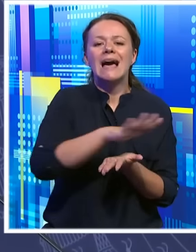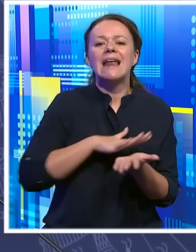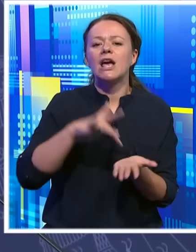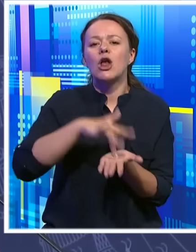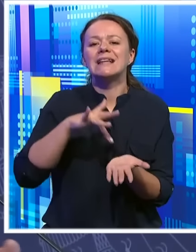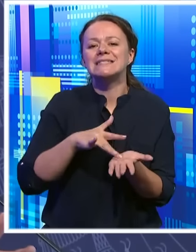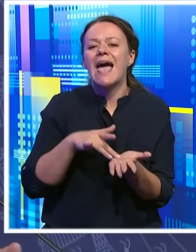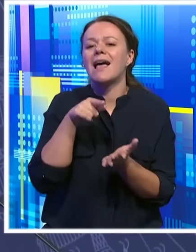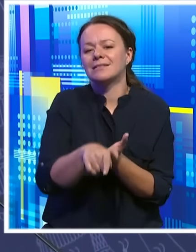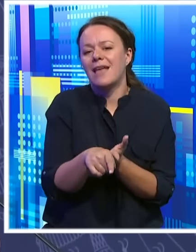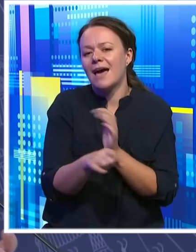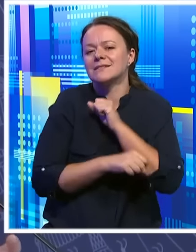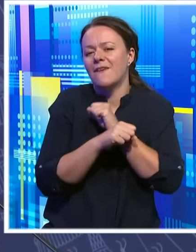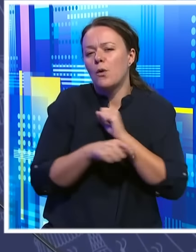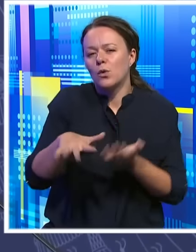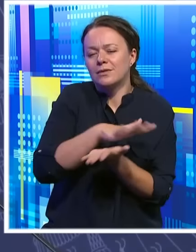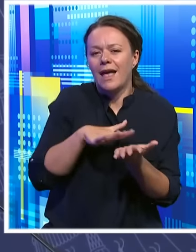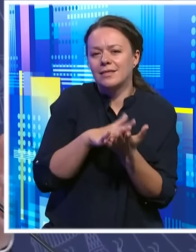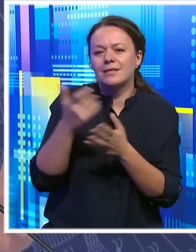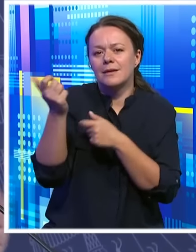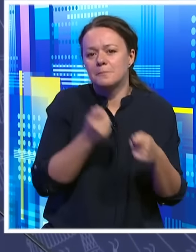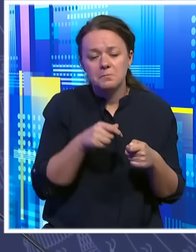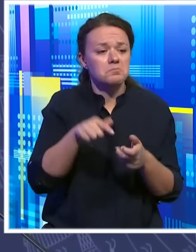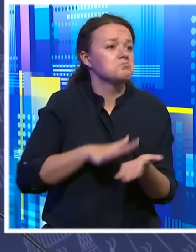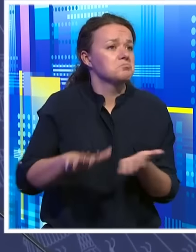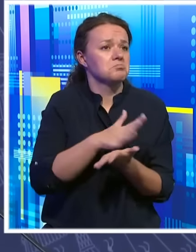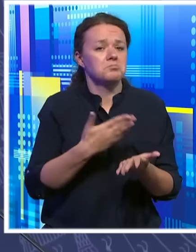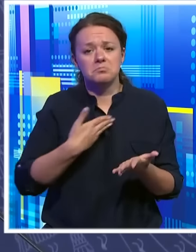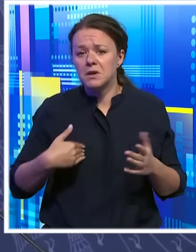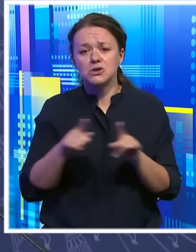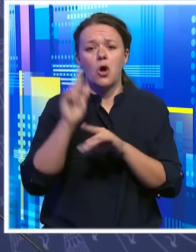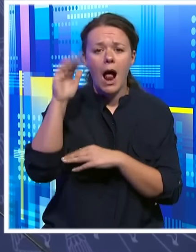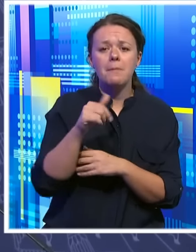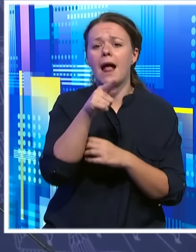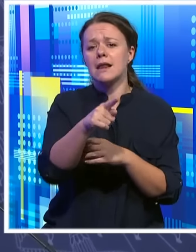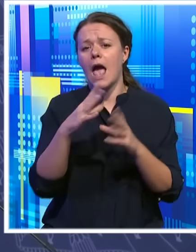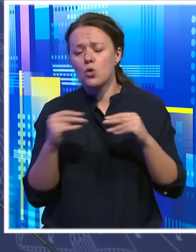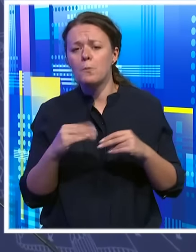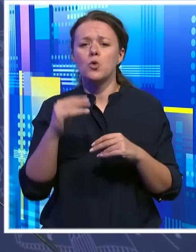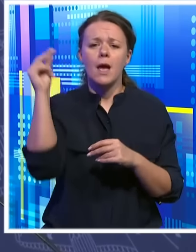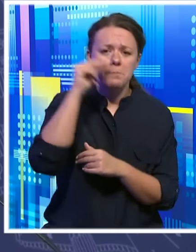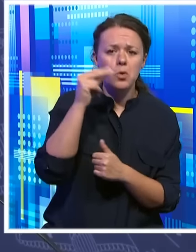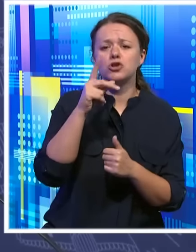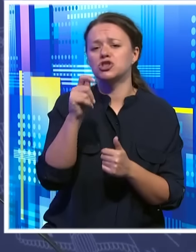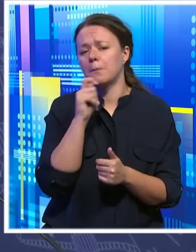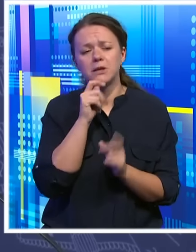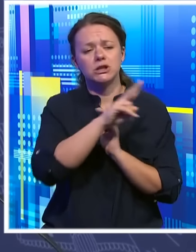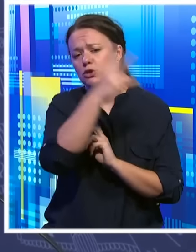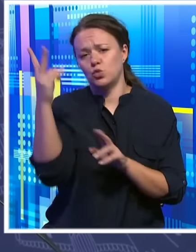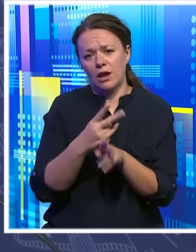talenata, dakle i sa prostora bivše Jugoslavije, ali i Albanije, i Rumunije, Bugarske i mnogih drugih, Mađarske i mnogih drugih